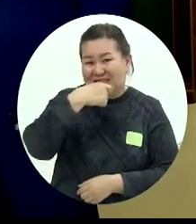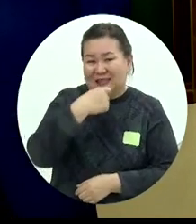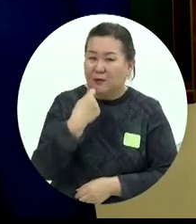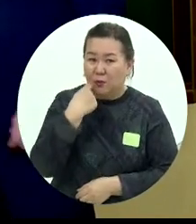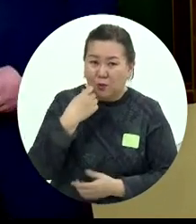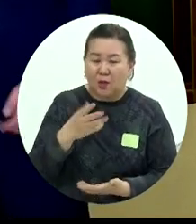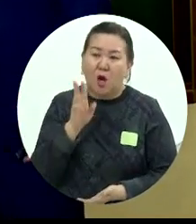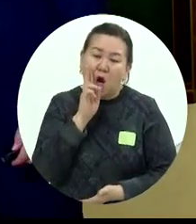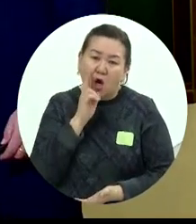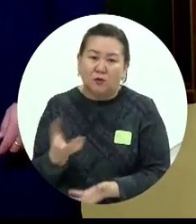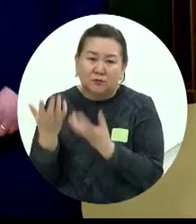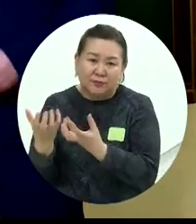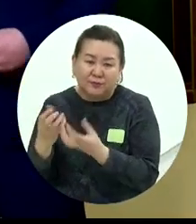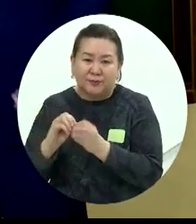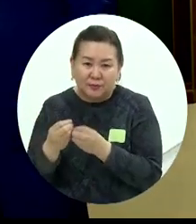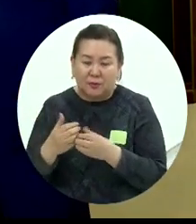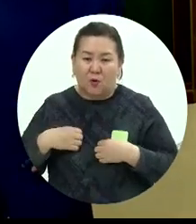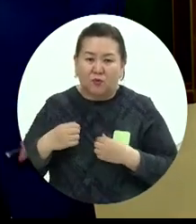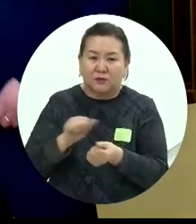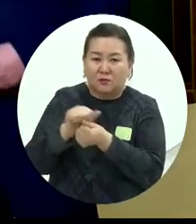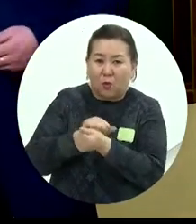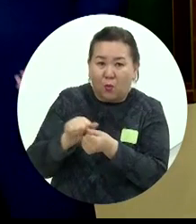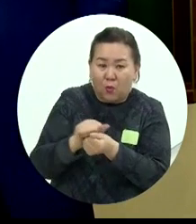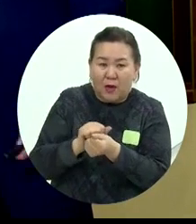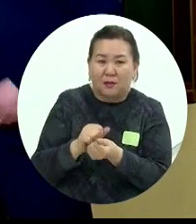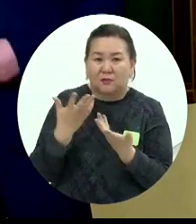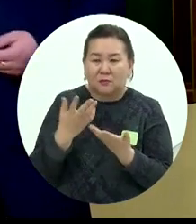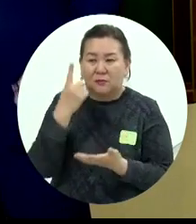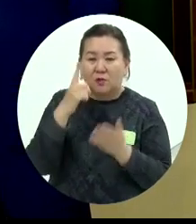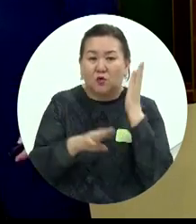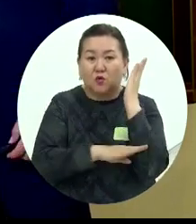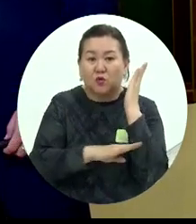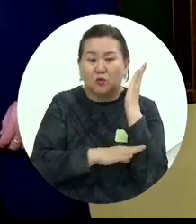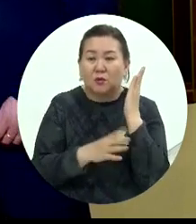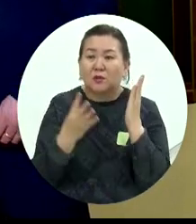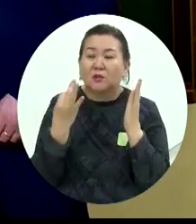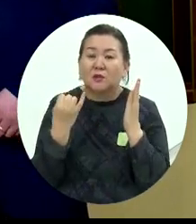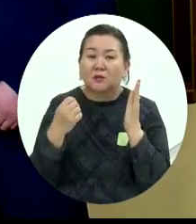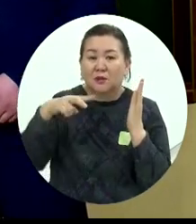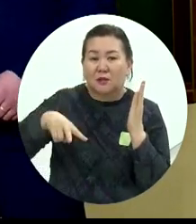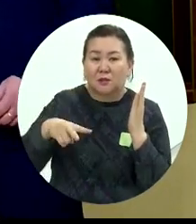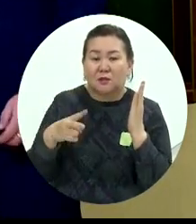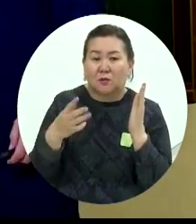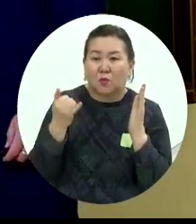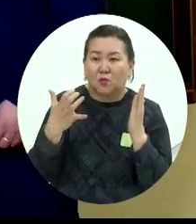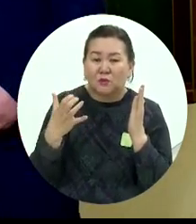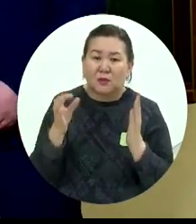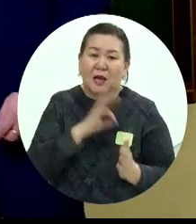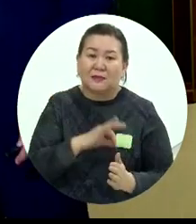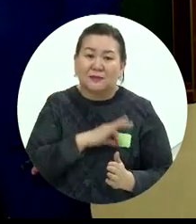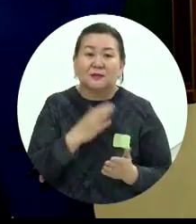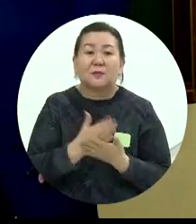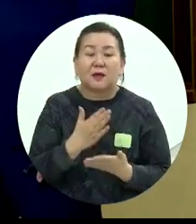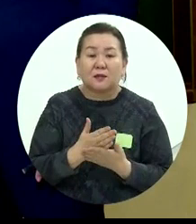тэгээд хоол унд хийх, за эсвэл одоо хувц угаах гэх мэтлэнгээр нэг өдрийн хугацаанд өөр хэдийн хэмжээний усыг бол